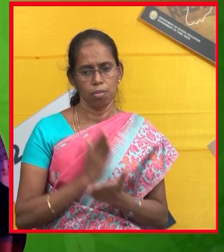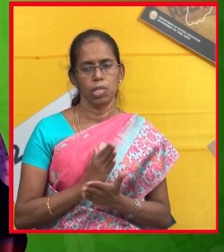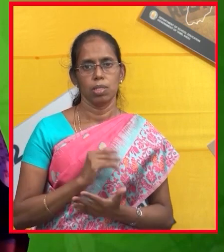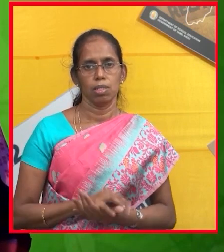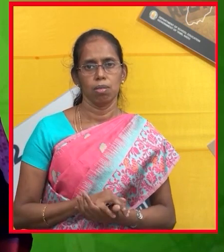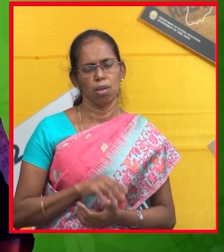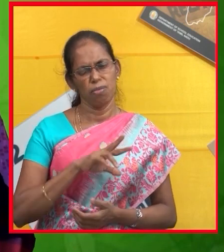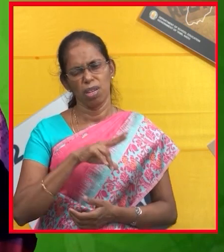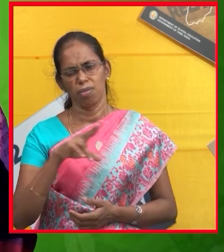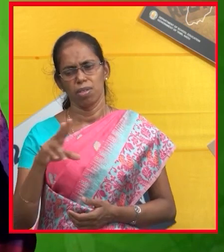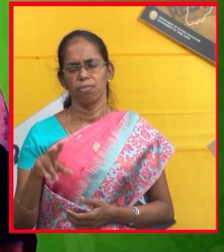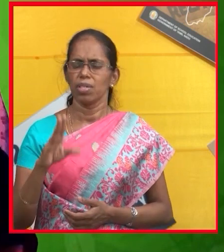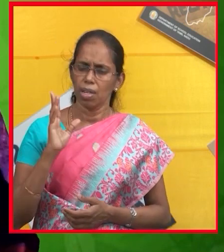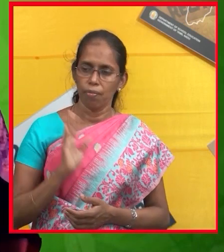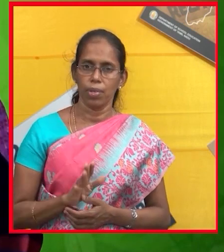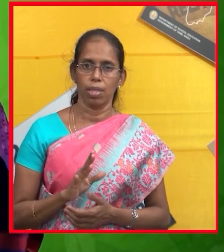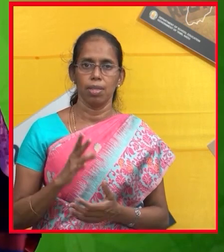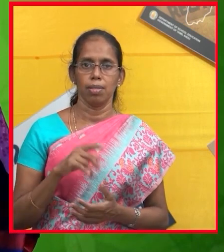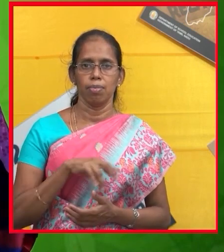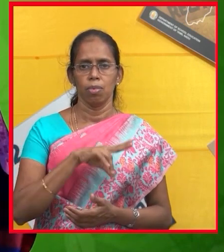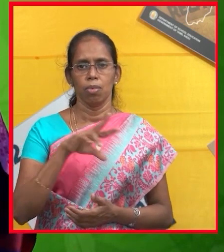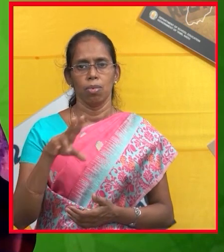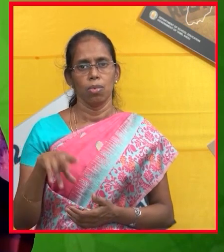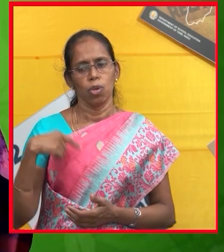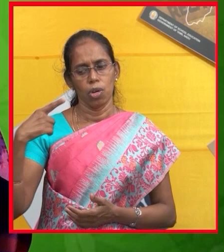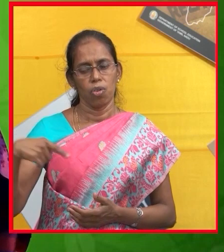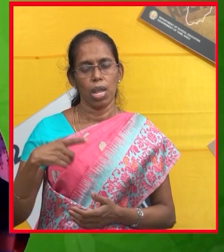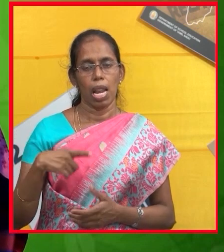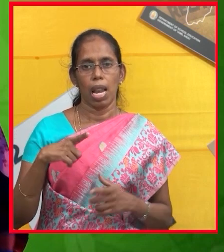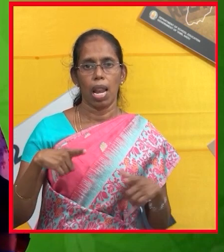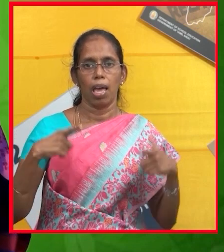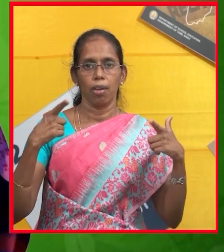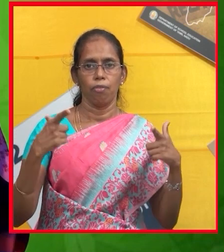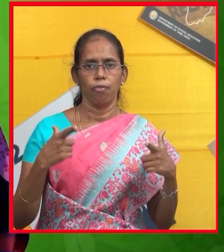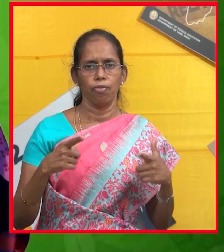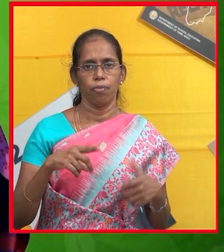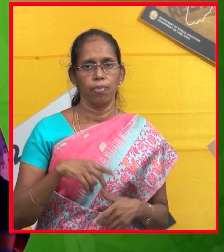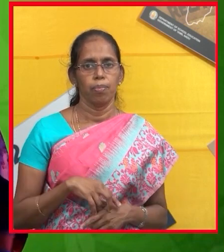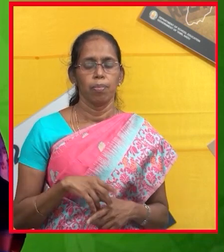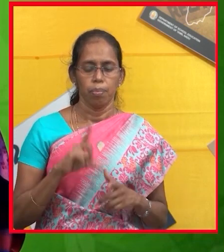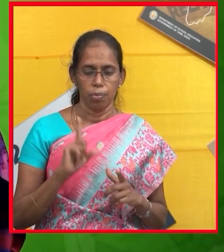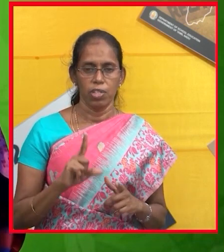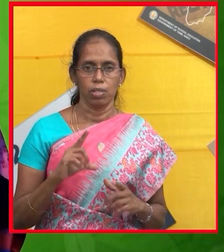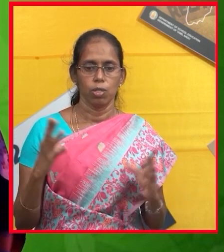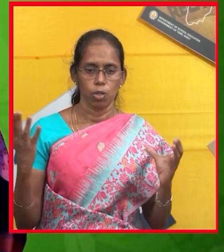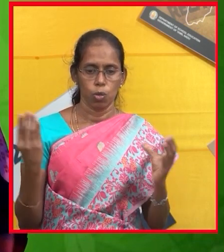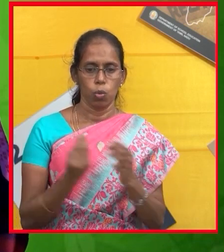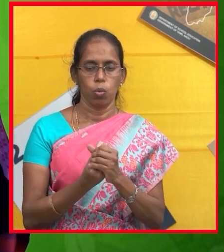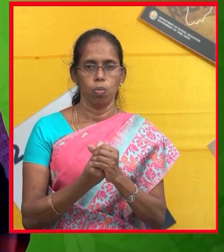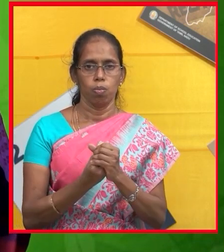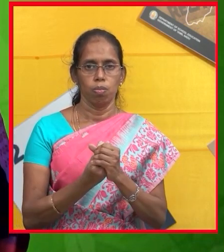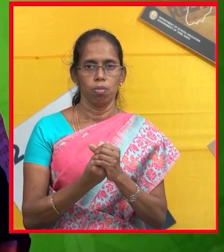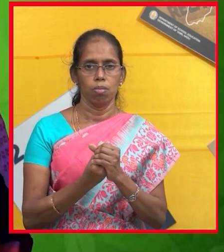எந்த விஷயமா இருந்தாலும் நம்ம சாதாரணமாக நம்ம டே டு டே லைஃப்பில் நடக்கிற எந்த விஷயமா இருந்தாலுமே நம்ம வீட்டில்